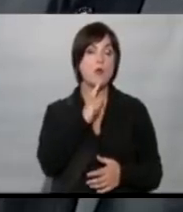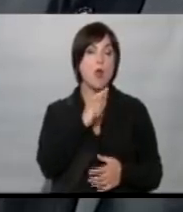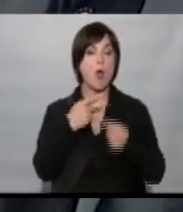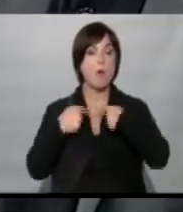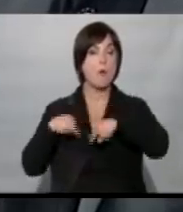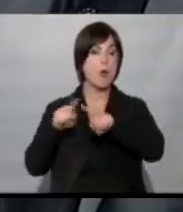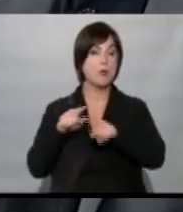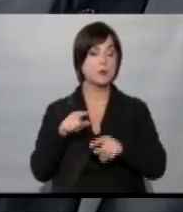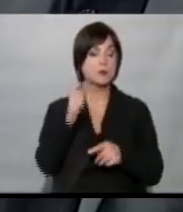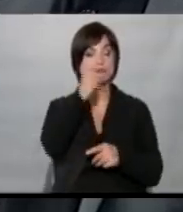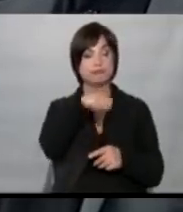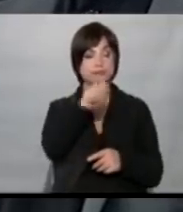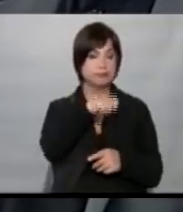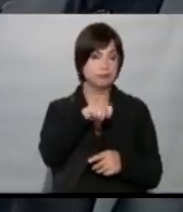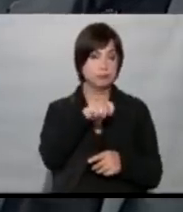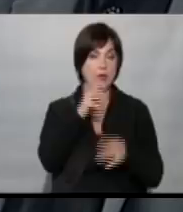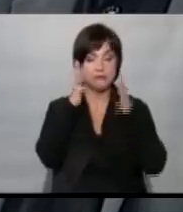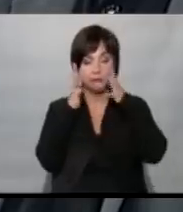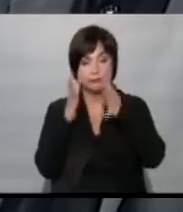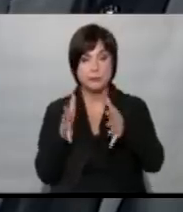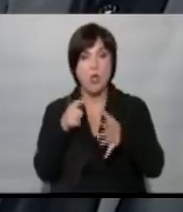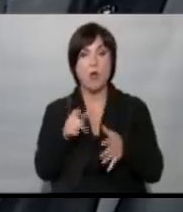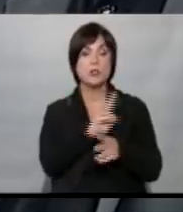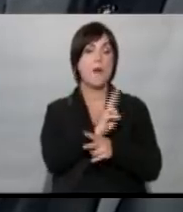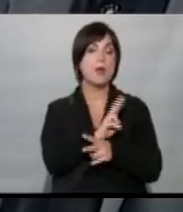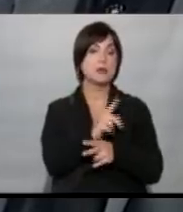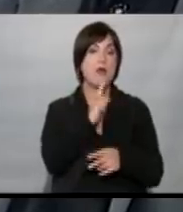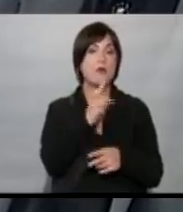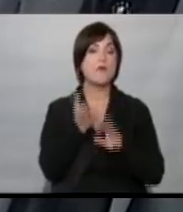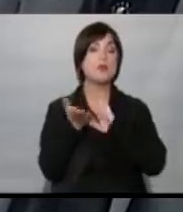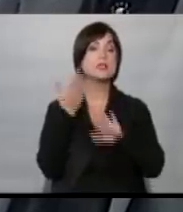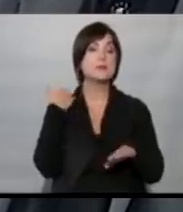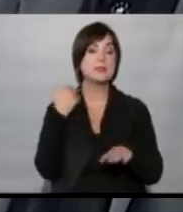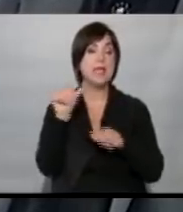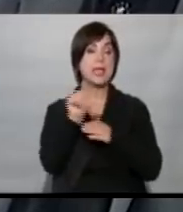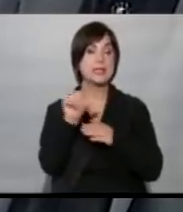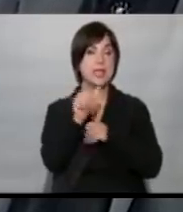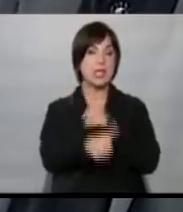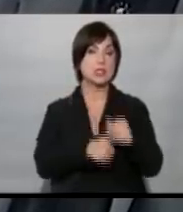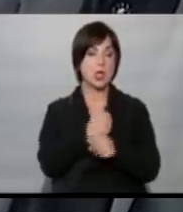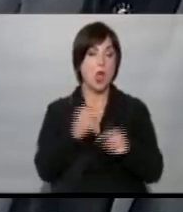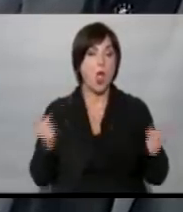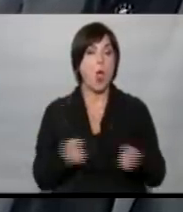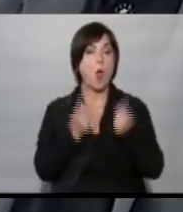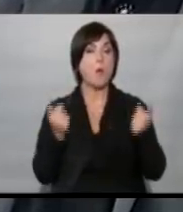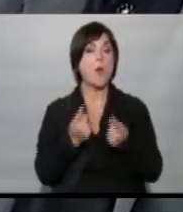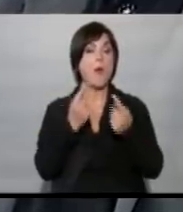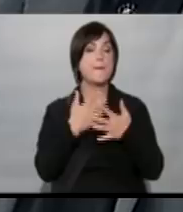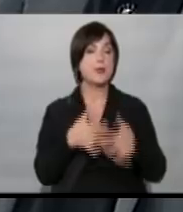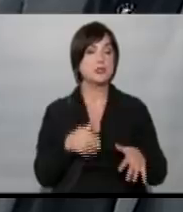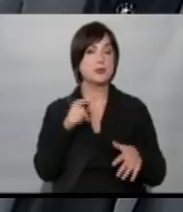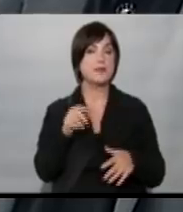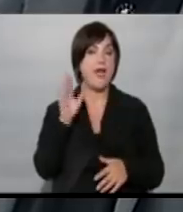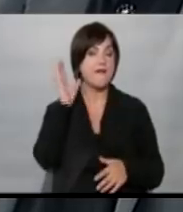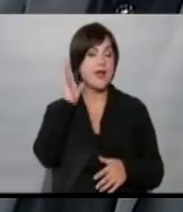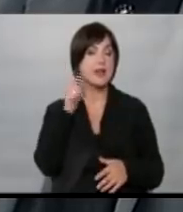освен заведени од манипулациите кои што во изминатите 11 години пропагандната машинерија на